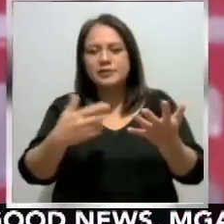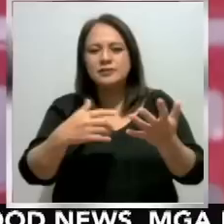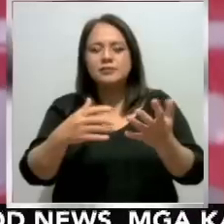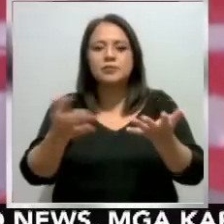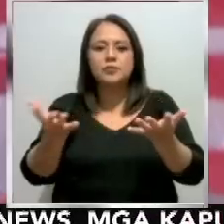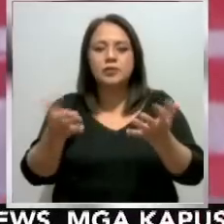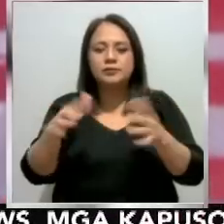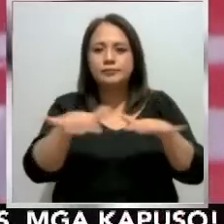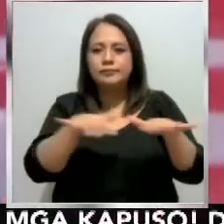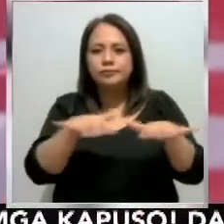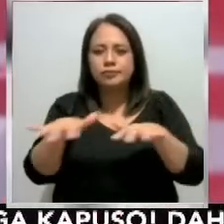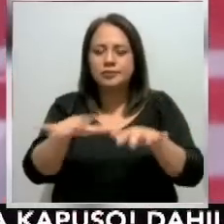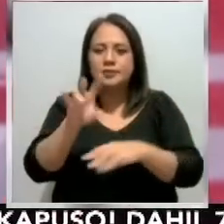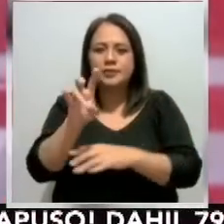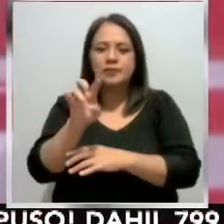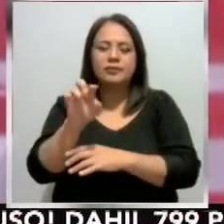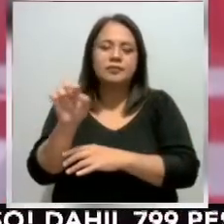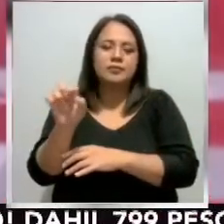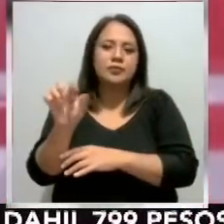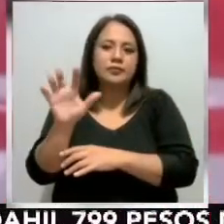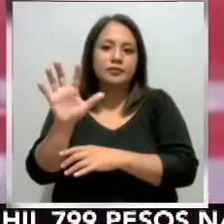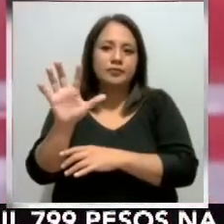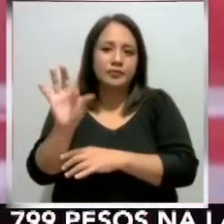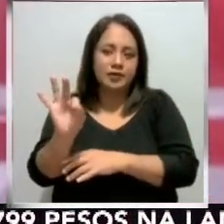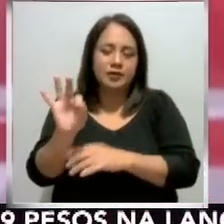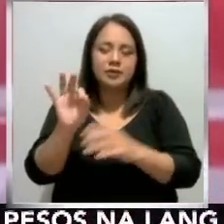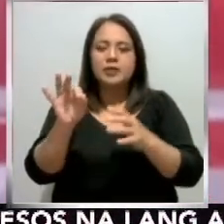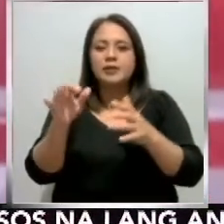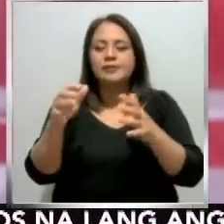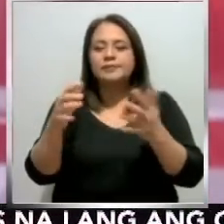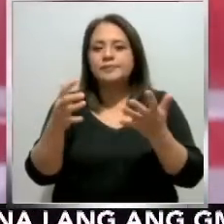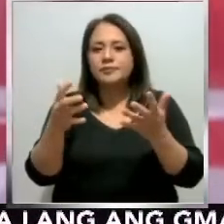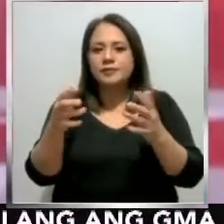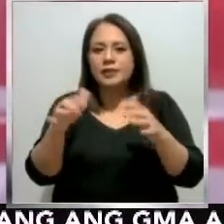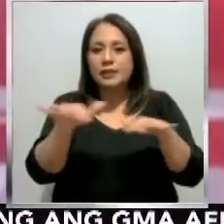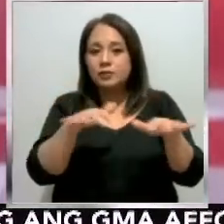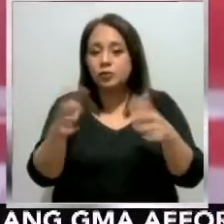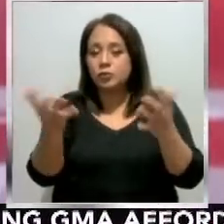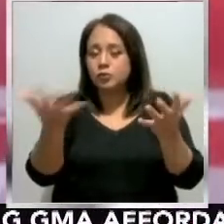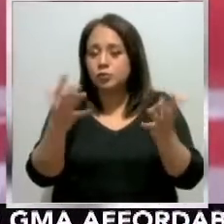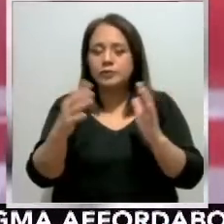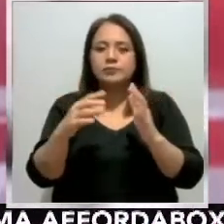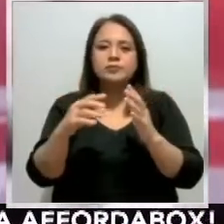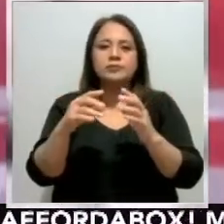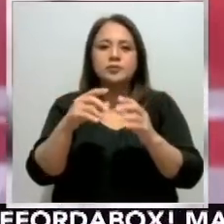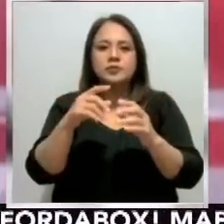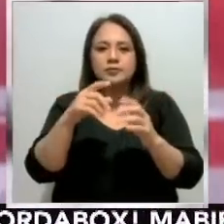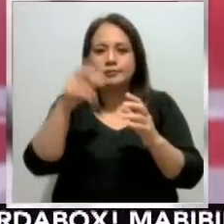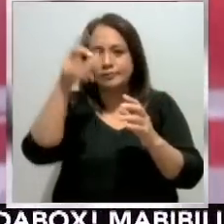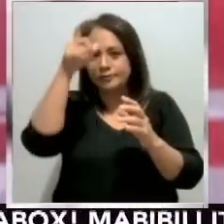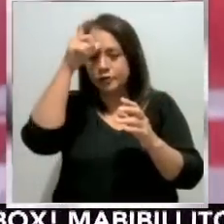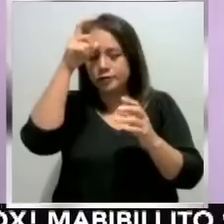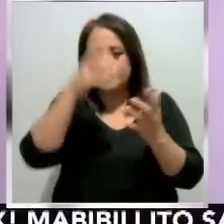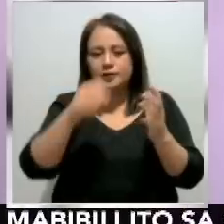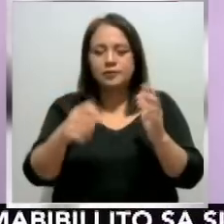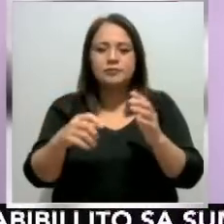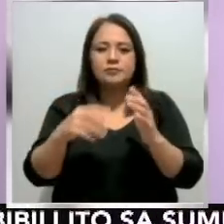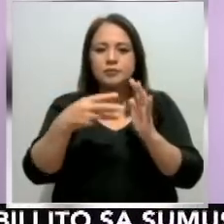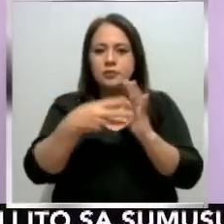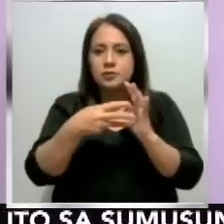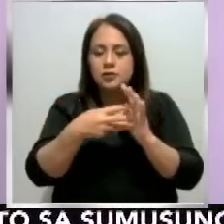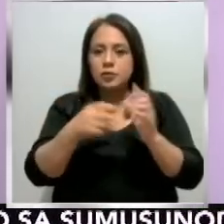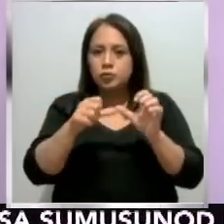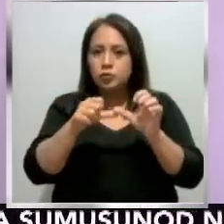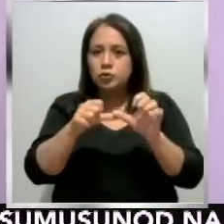magnitude 7.9 na lindol sa Turkey at Syria. Kabilang sa mga patuloy na nasasagip, mga bata. Kahit